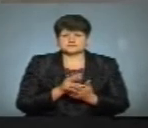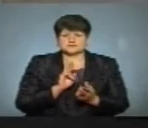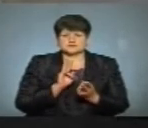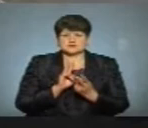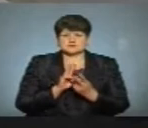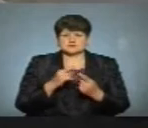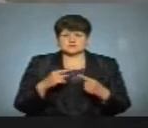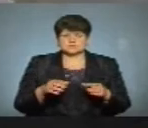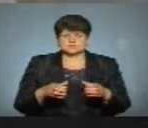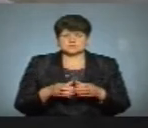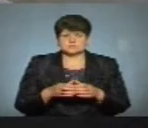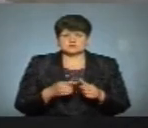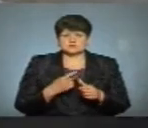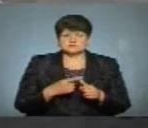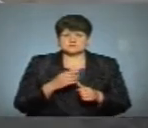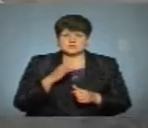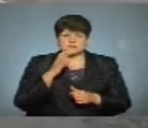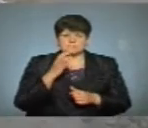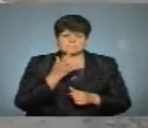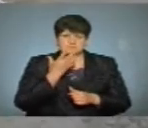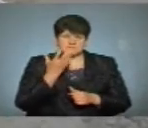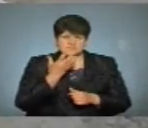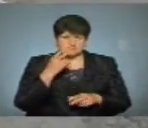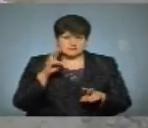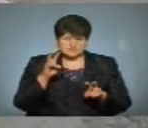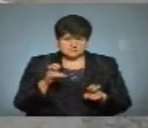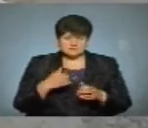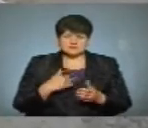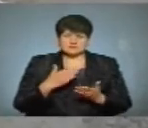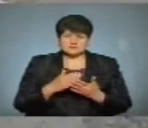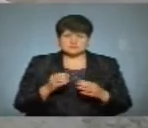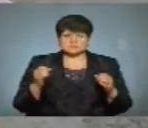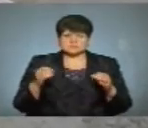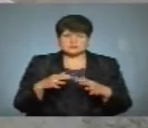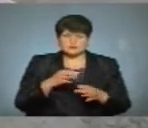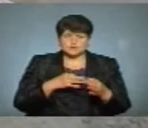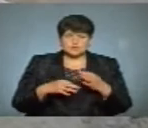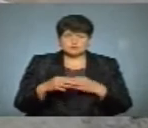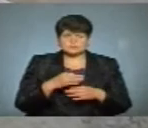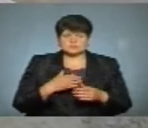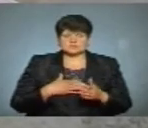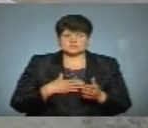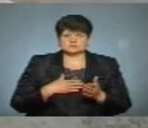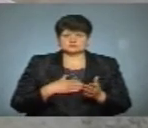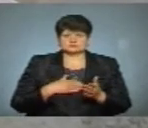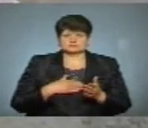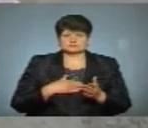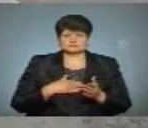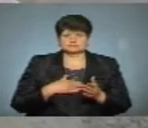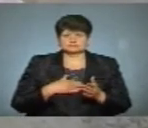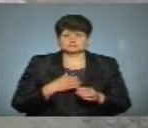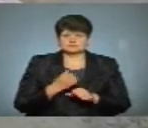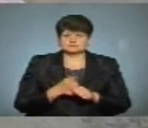із іншою групою, яка називається «Нас Південь». Ми маємо зараз зібратися, обговорити точно нашу стратегію і тоді